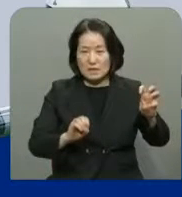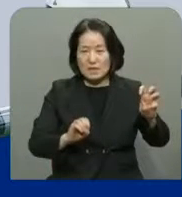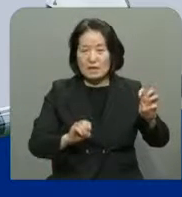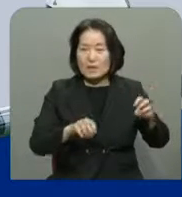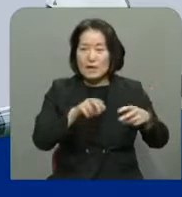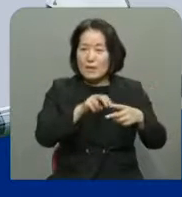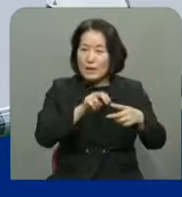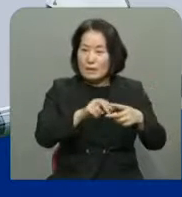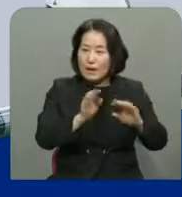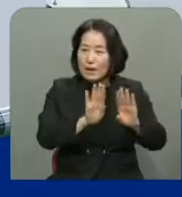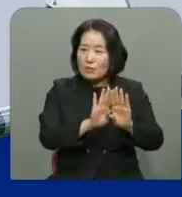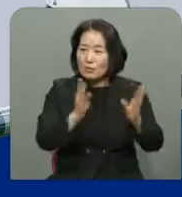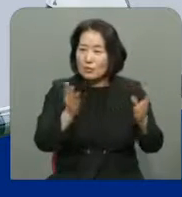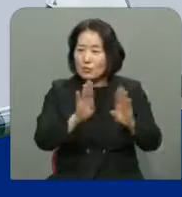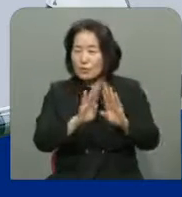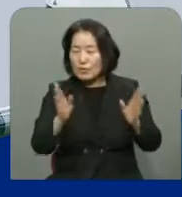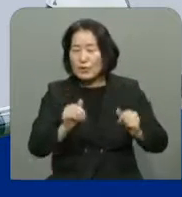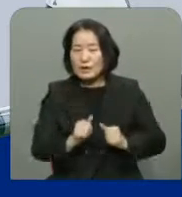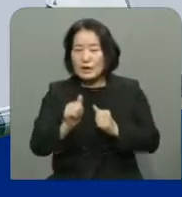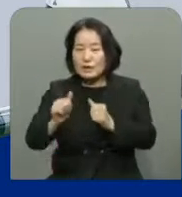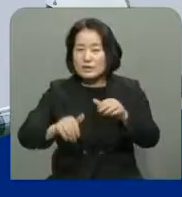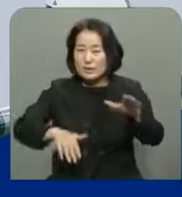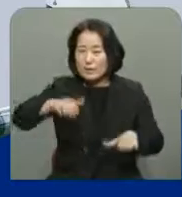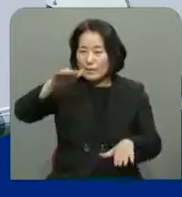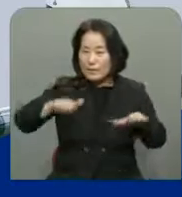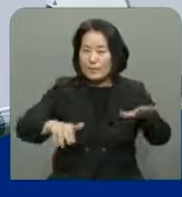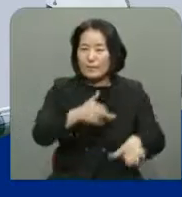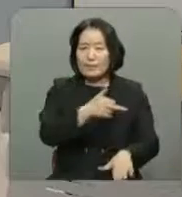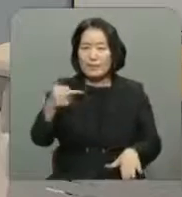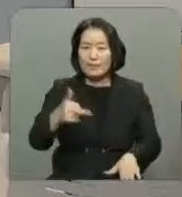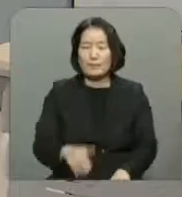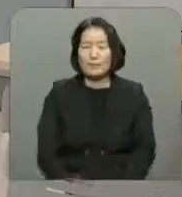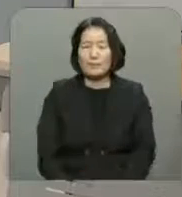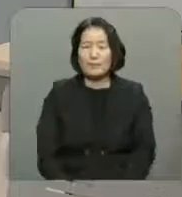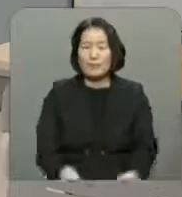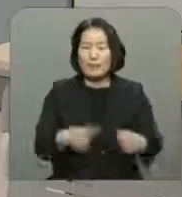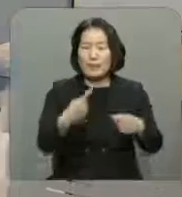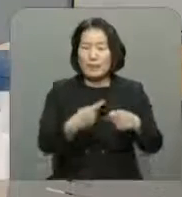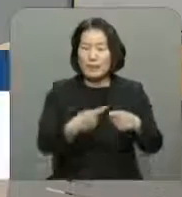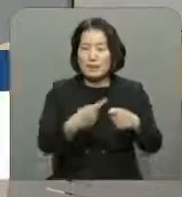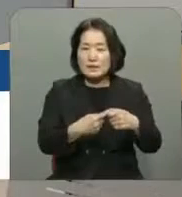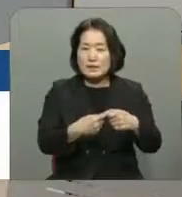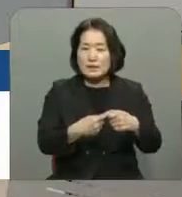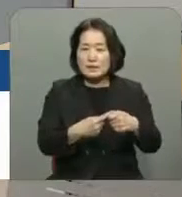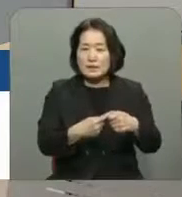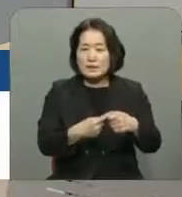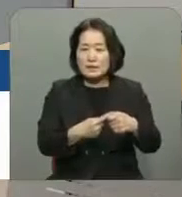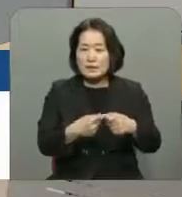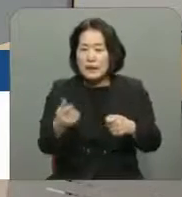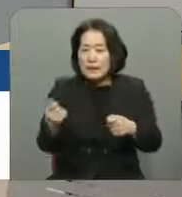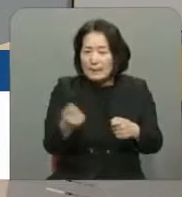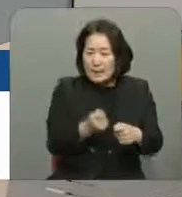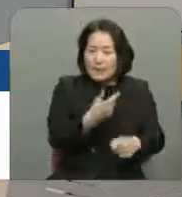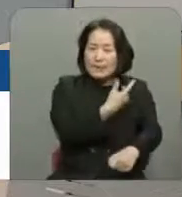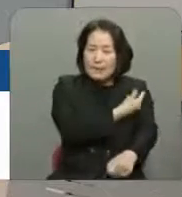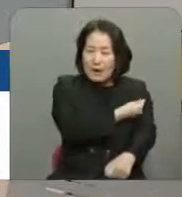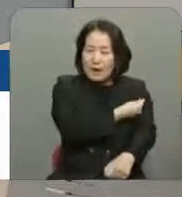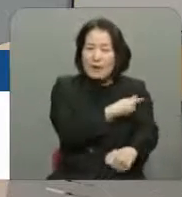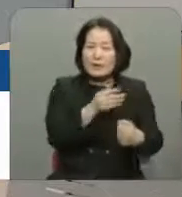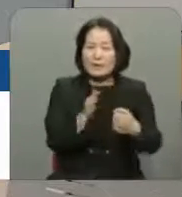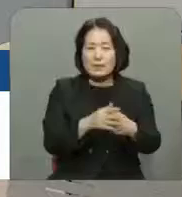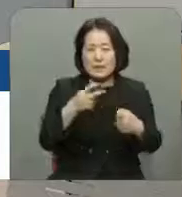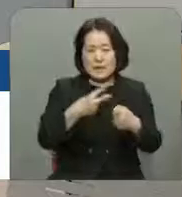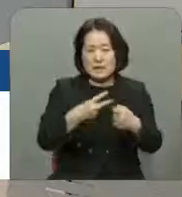센터 개소 시기에 따라 접종률도 천차만별입니다. 1차 접종을 조금 좀 앞당기는 바람에 좀 2차